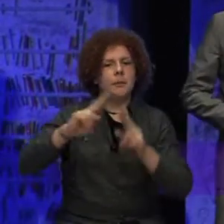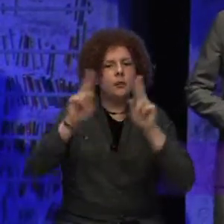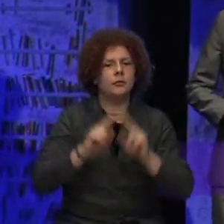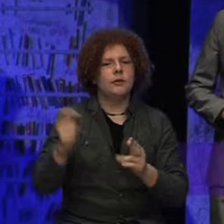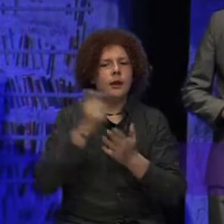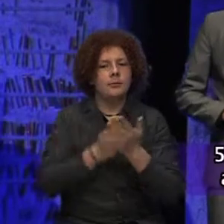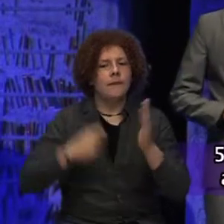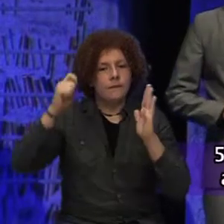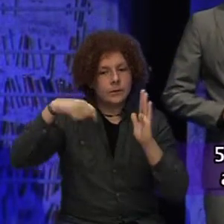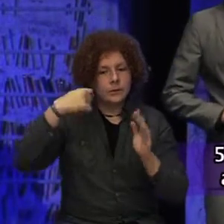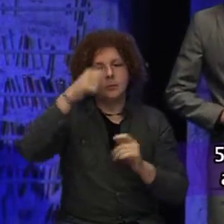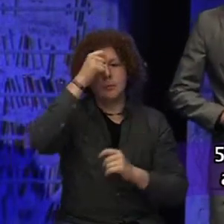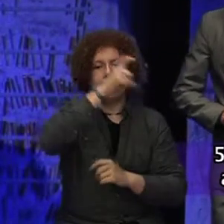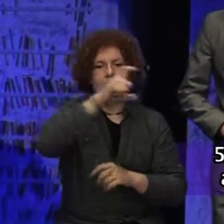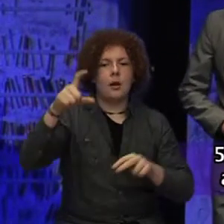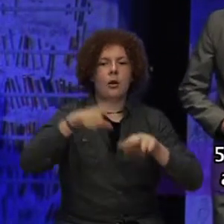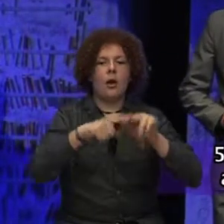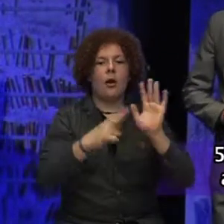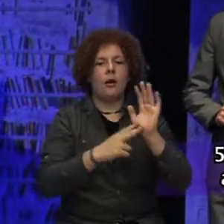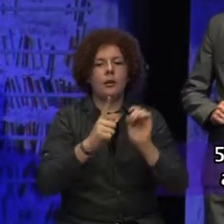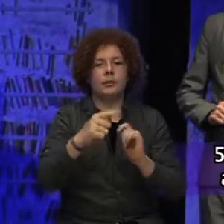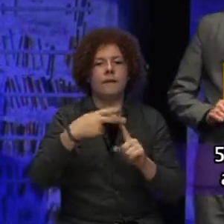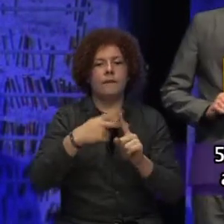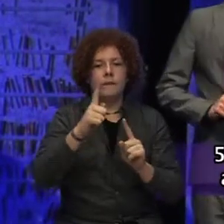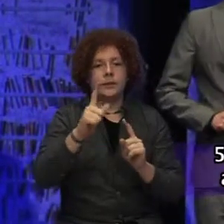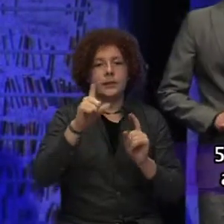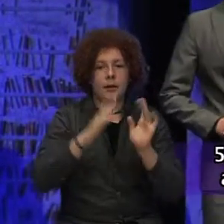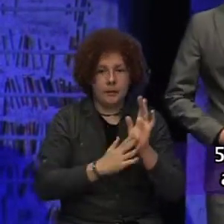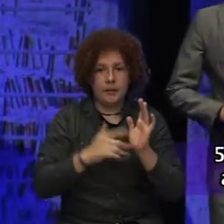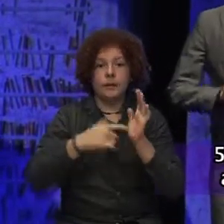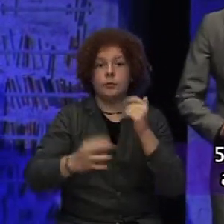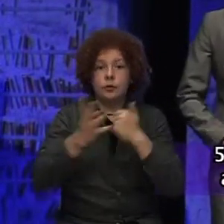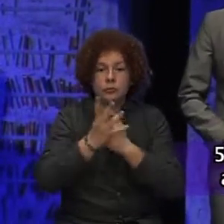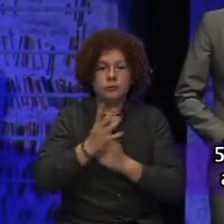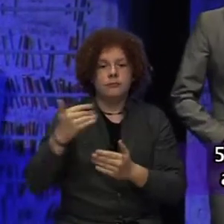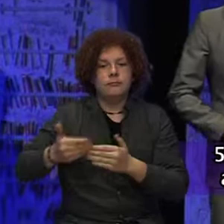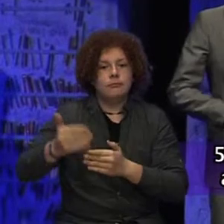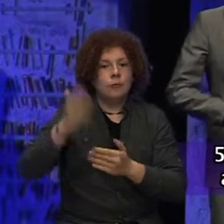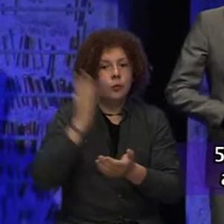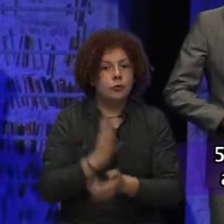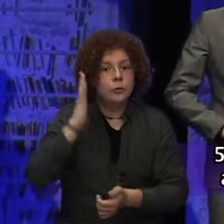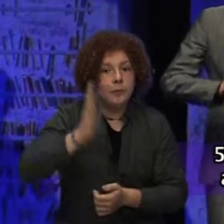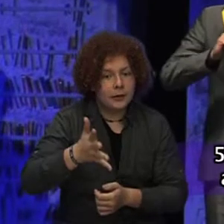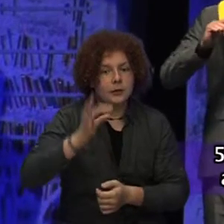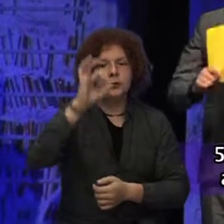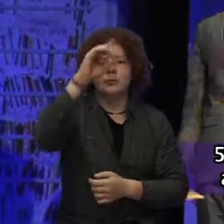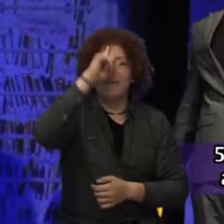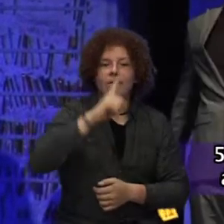zakončení Mezinárodního festivalu animovaných filmů Anifilm